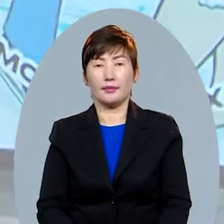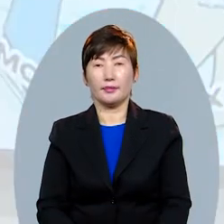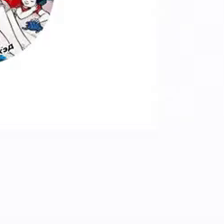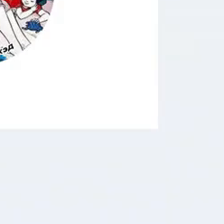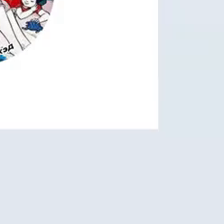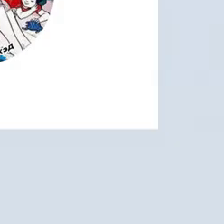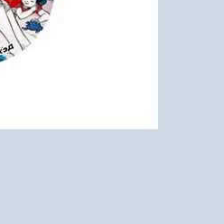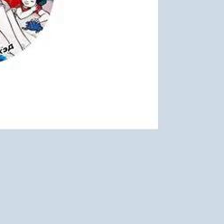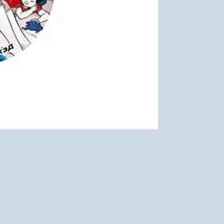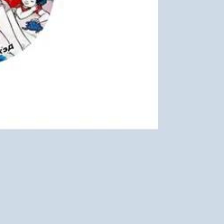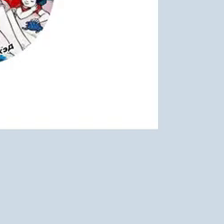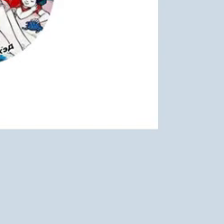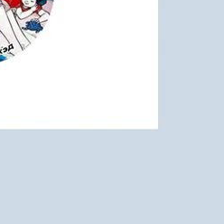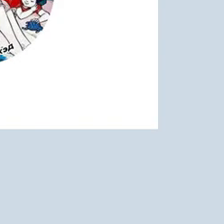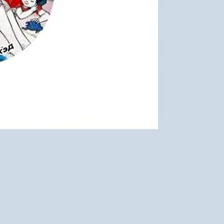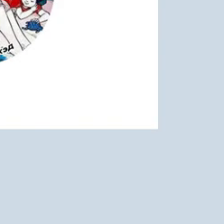байна.